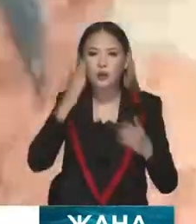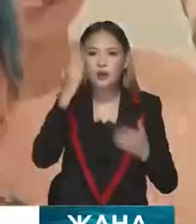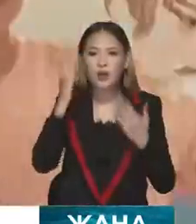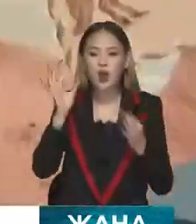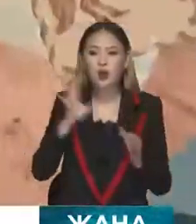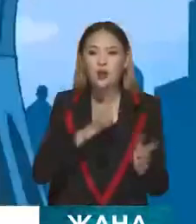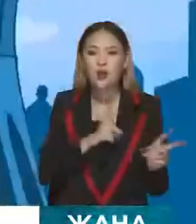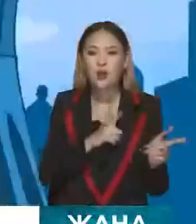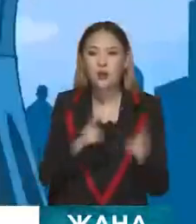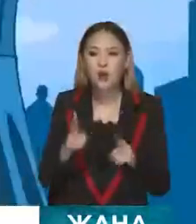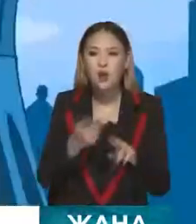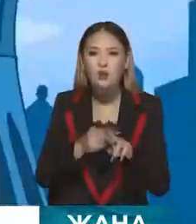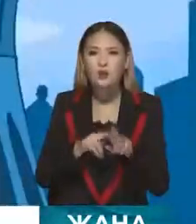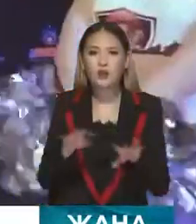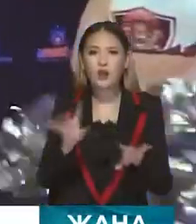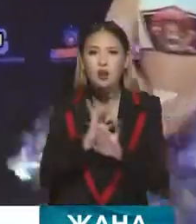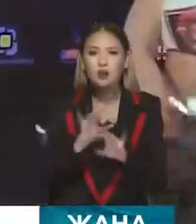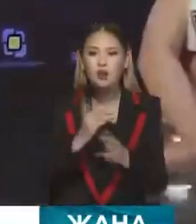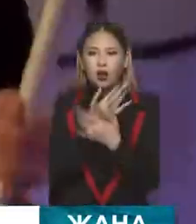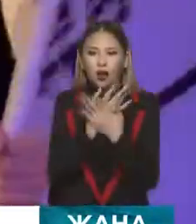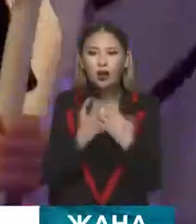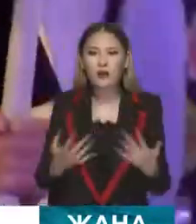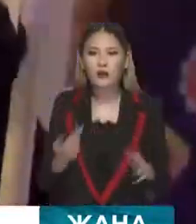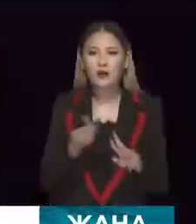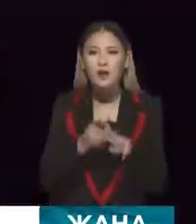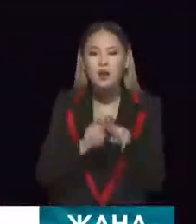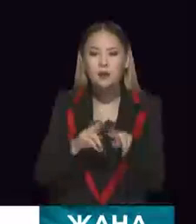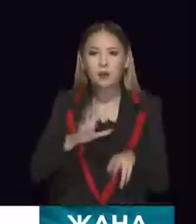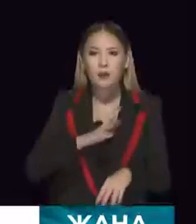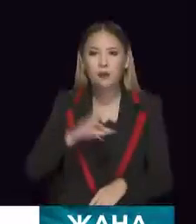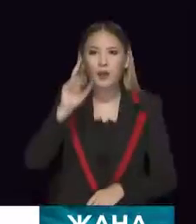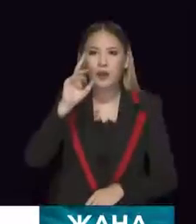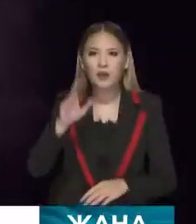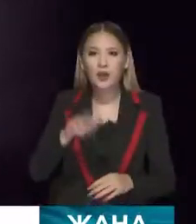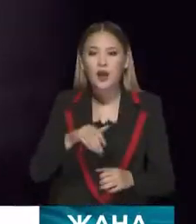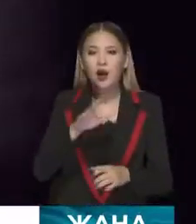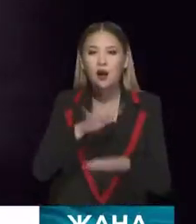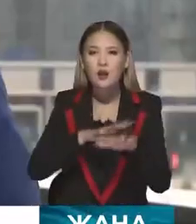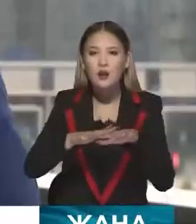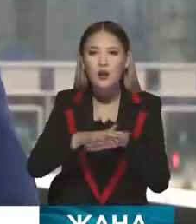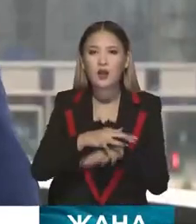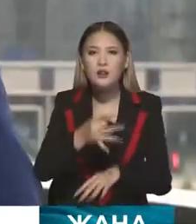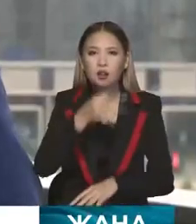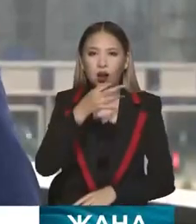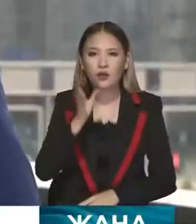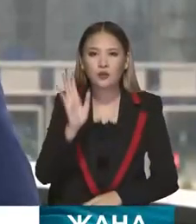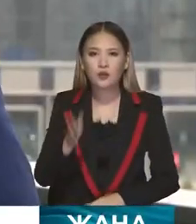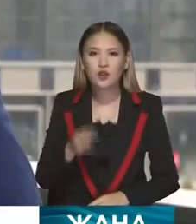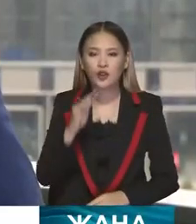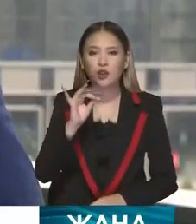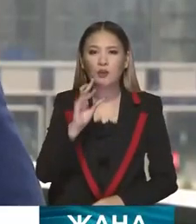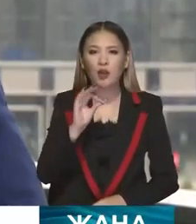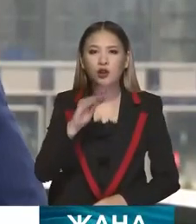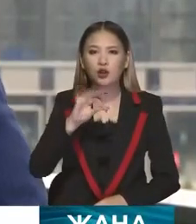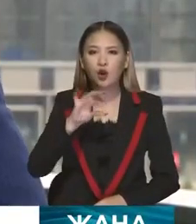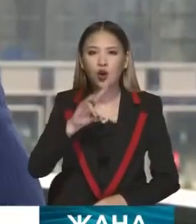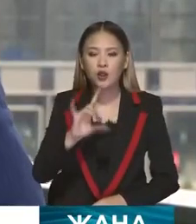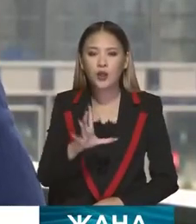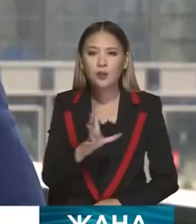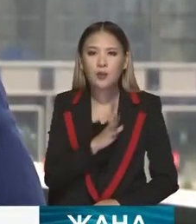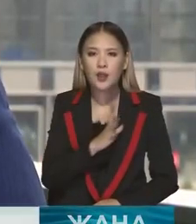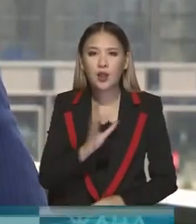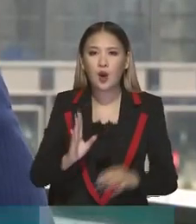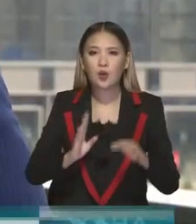дайын. Мазмұны мен пішіні сан қырлы контент билікке де, халыққа да ұнайтыны анық. Жібек жолы арнасы негізінен